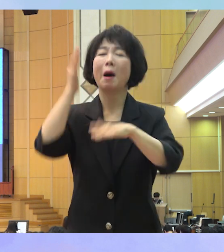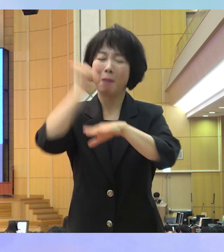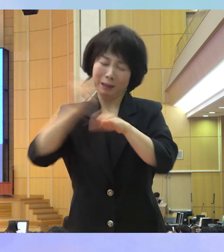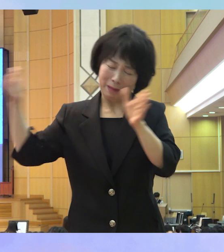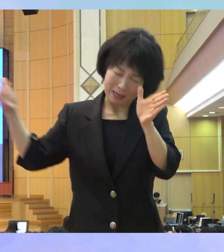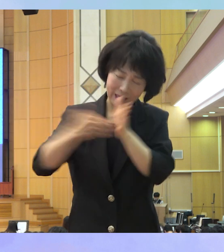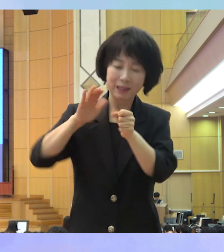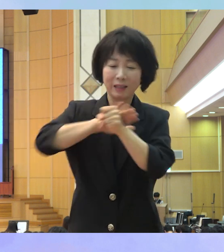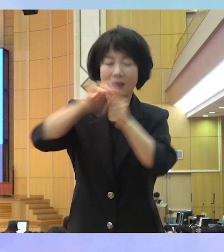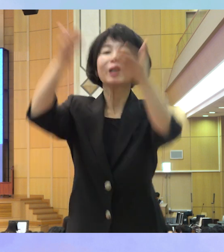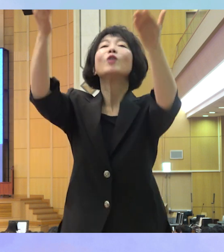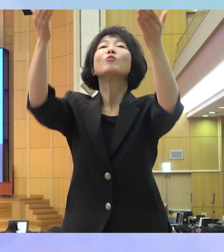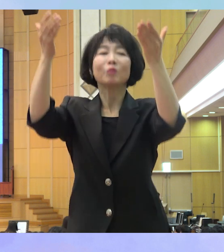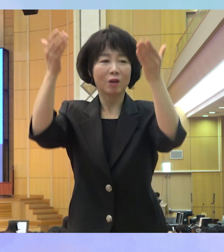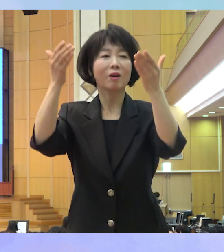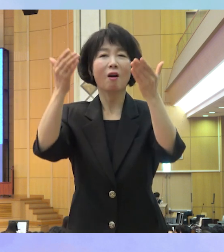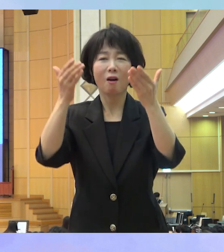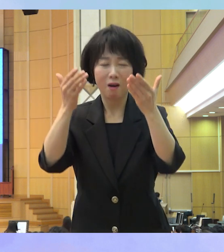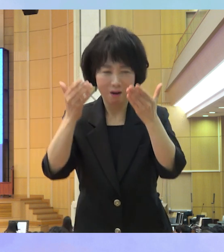끝까지 사랑해 주셔서